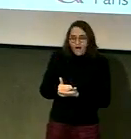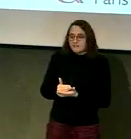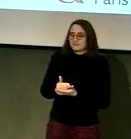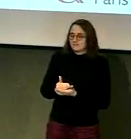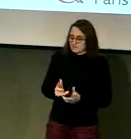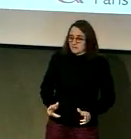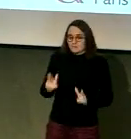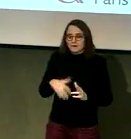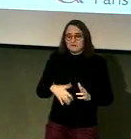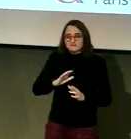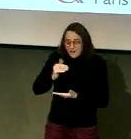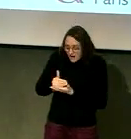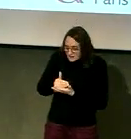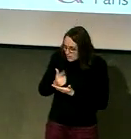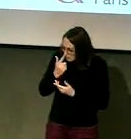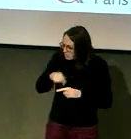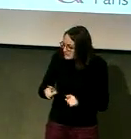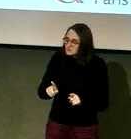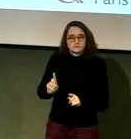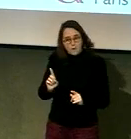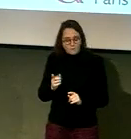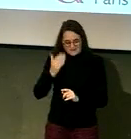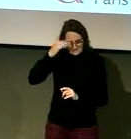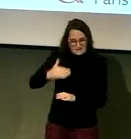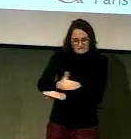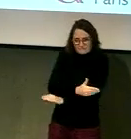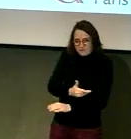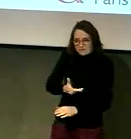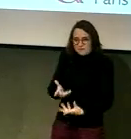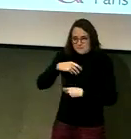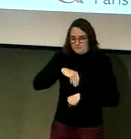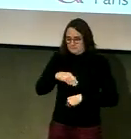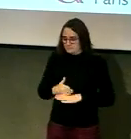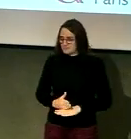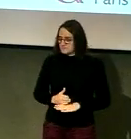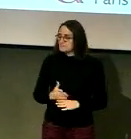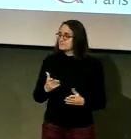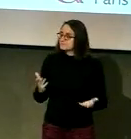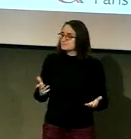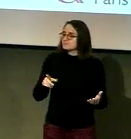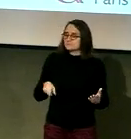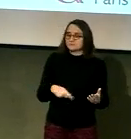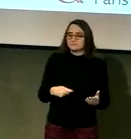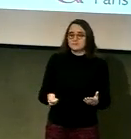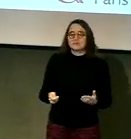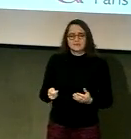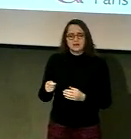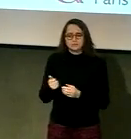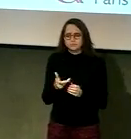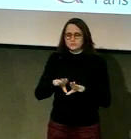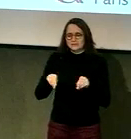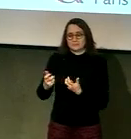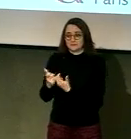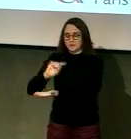pendant la grossesse. Et on voit, il y a plusieurs équipes, hein, en particulier des équipes en Suisse, qui